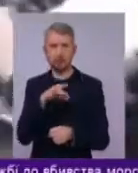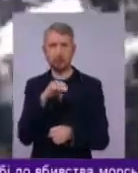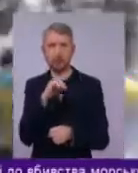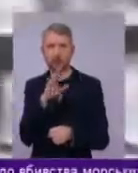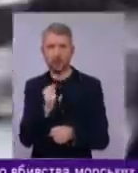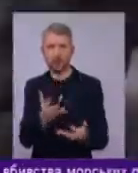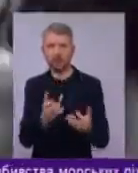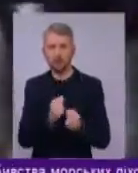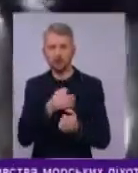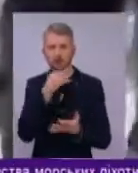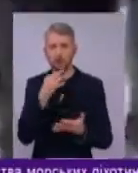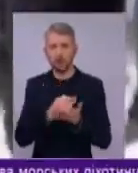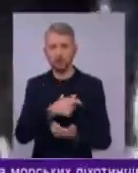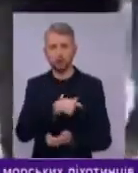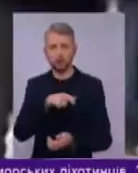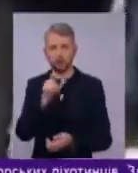поруки депутат.